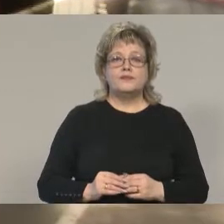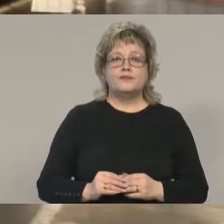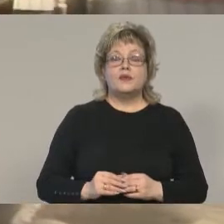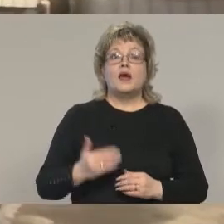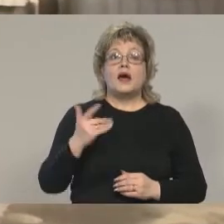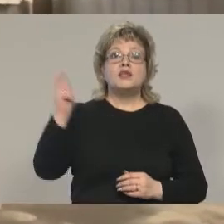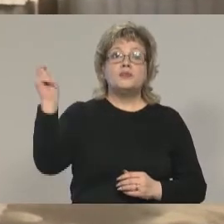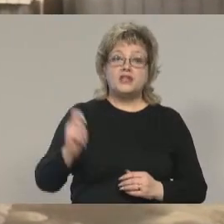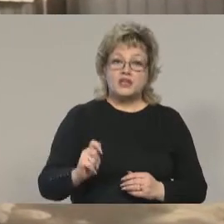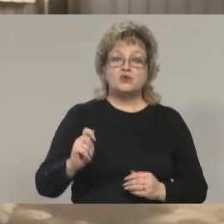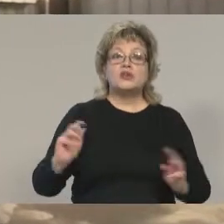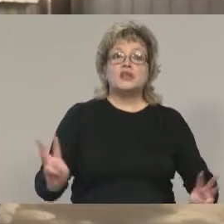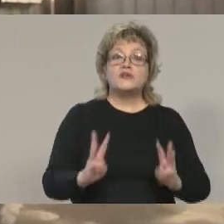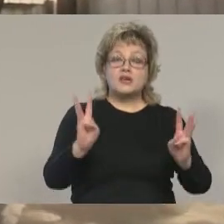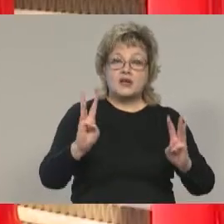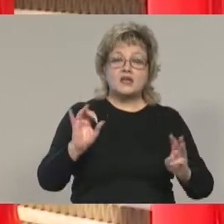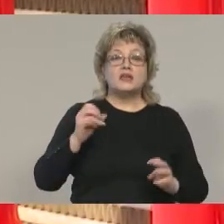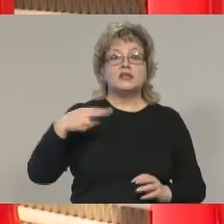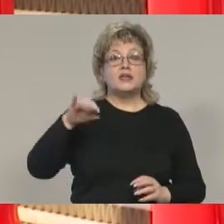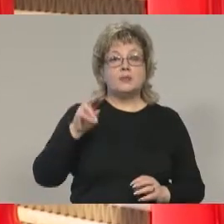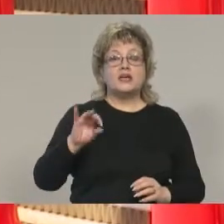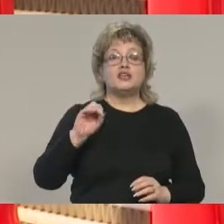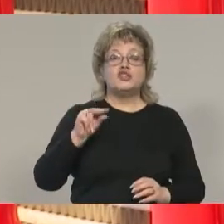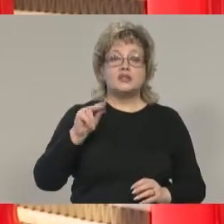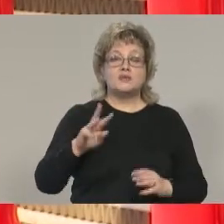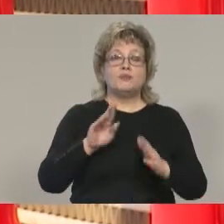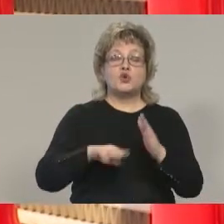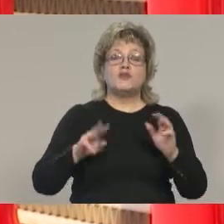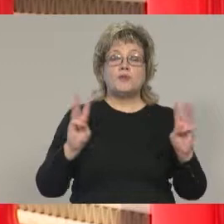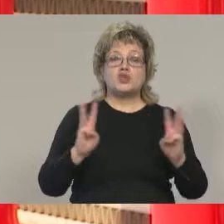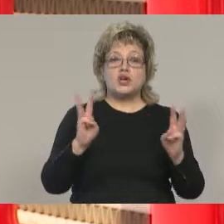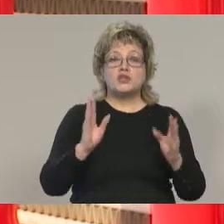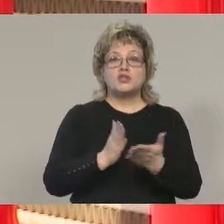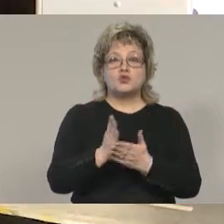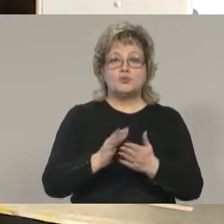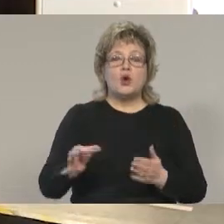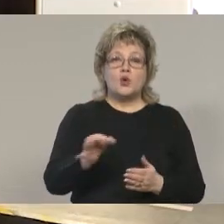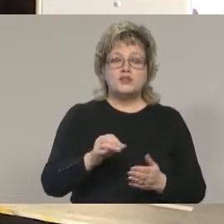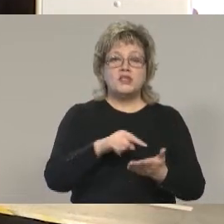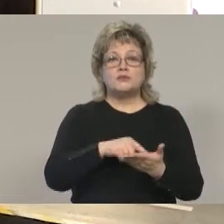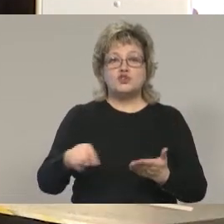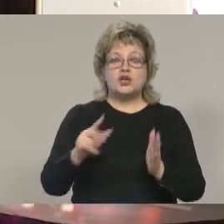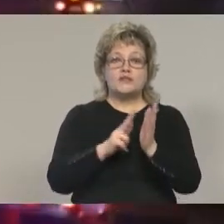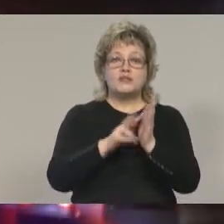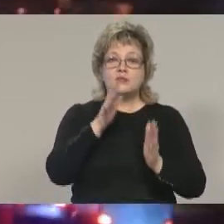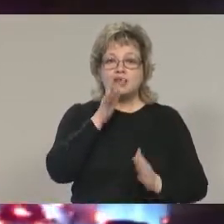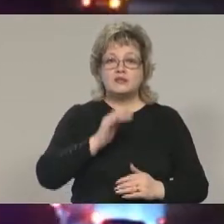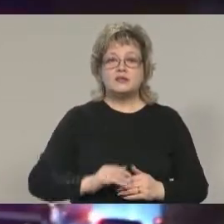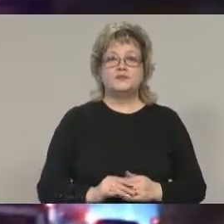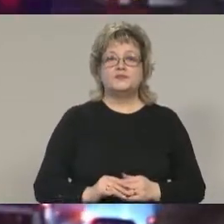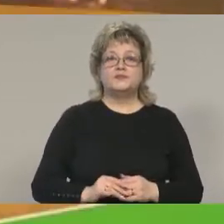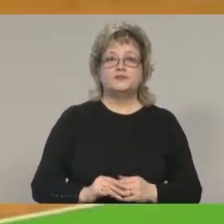Они приедут и на возгорание, и на ДТП, и на ЧС. Противопожарная служба области отмечает 8-летие.